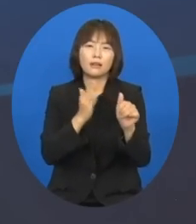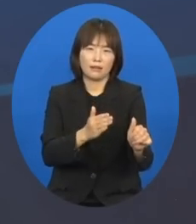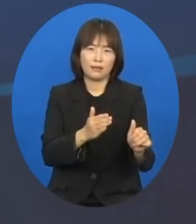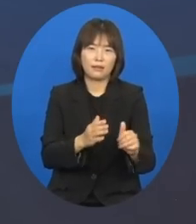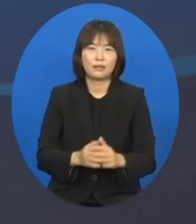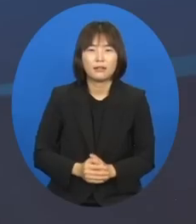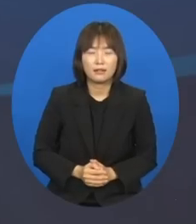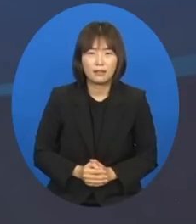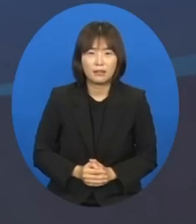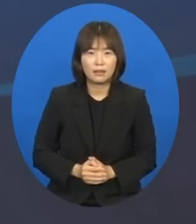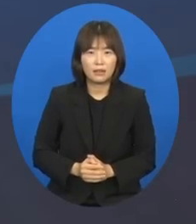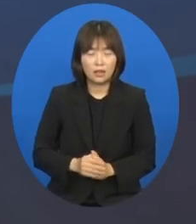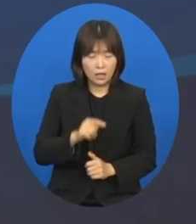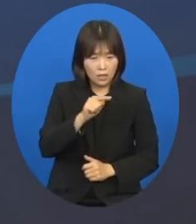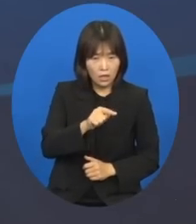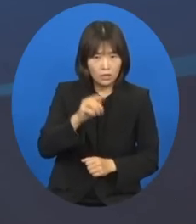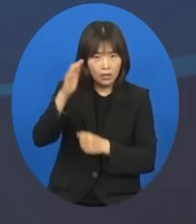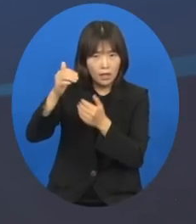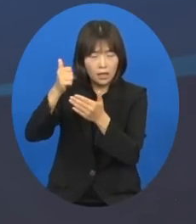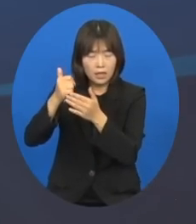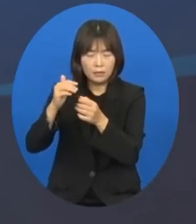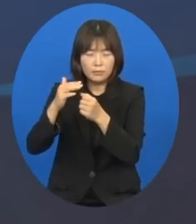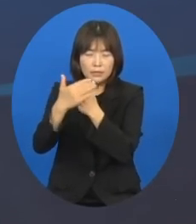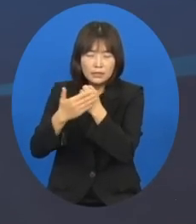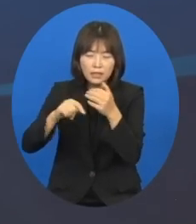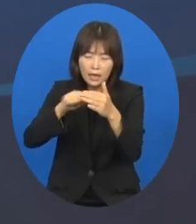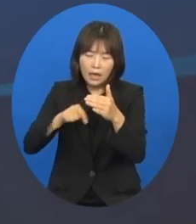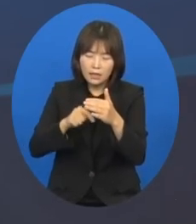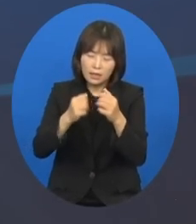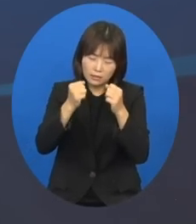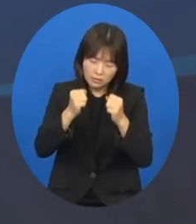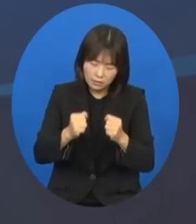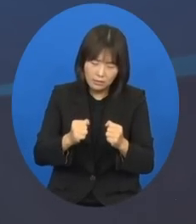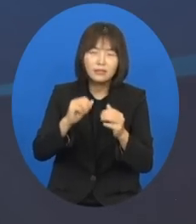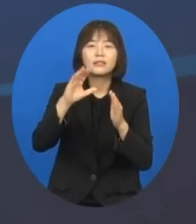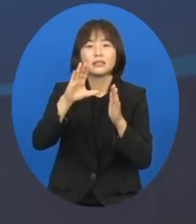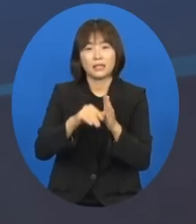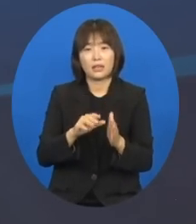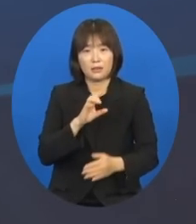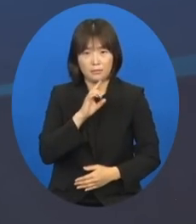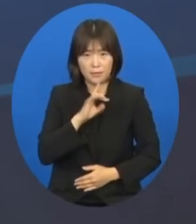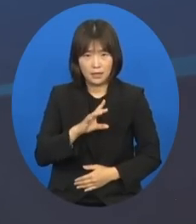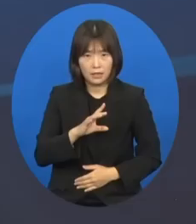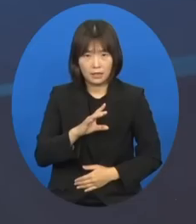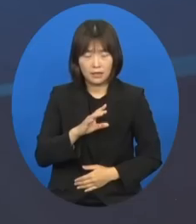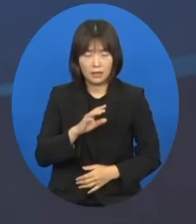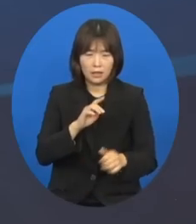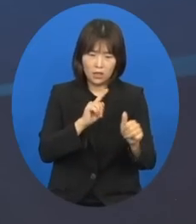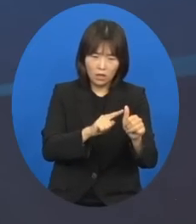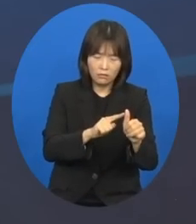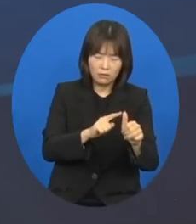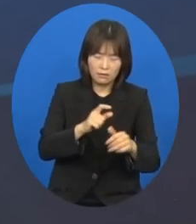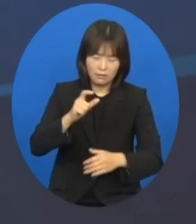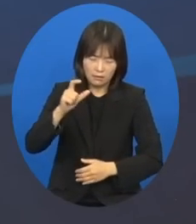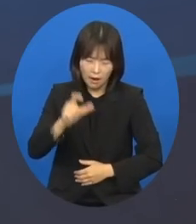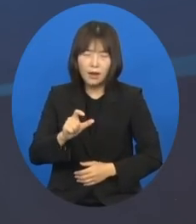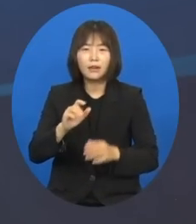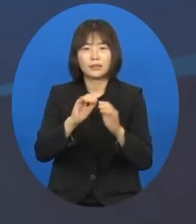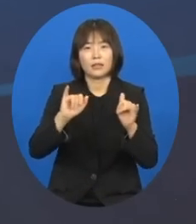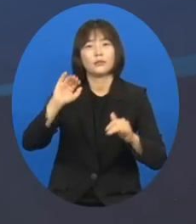너는 하나님의 은혜 아래에 있을 때만 은혜 안에 있을 때만 너는 비로소 강한 사람이